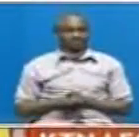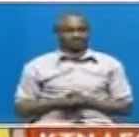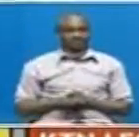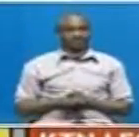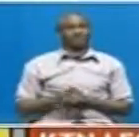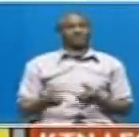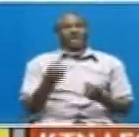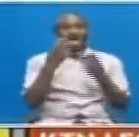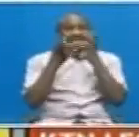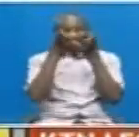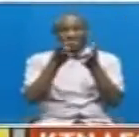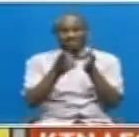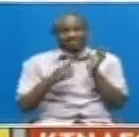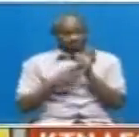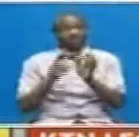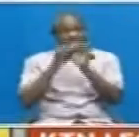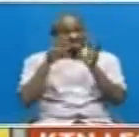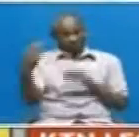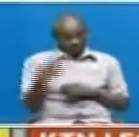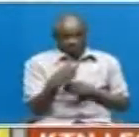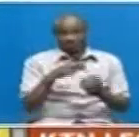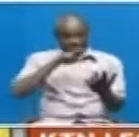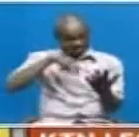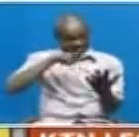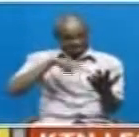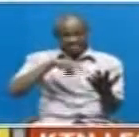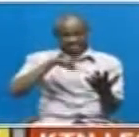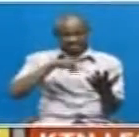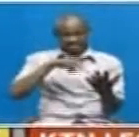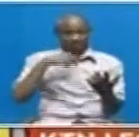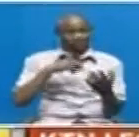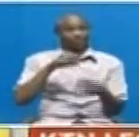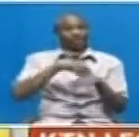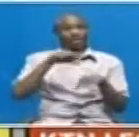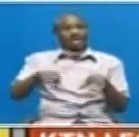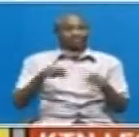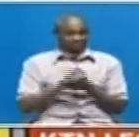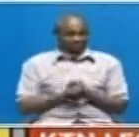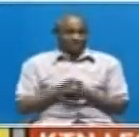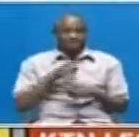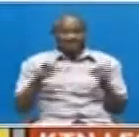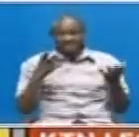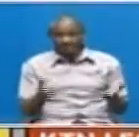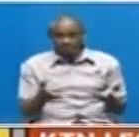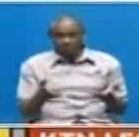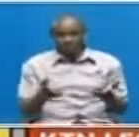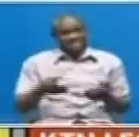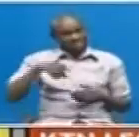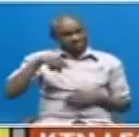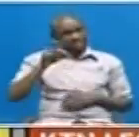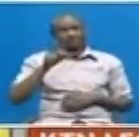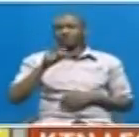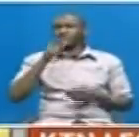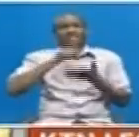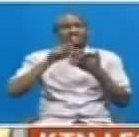Mwangaza wa moto unaowaka ndio wanatumia kusoma maandishi hayo ya Qur'ani. Lakini je, wanatumia nini